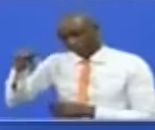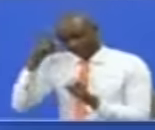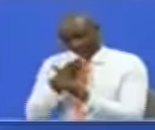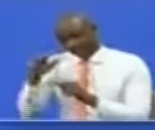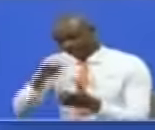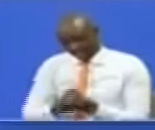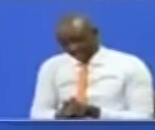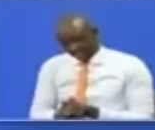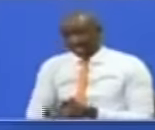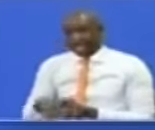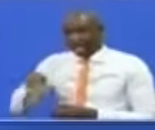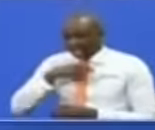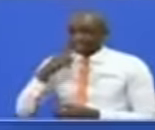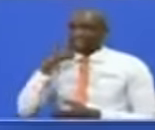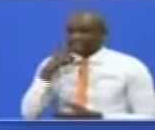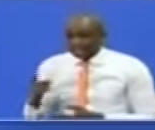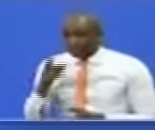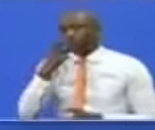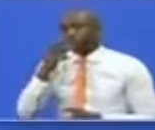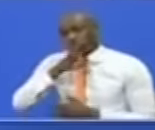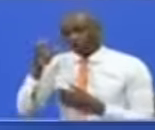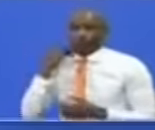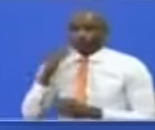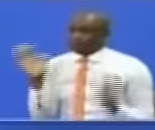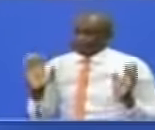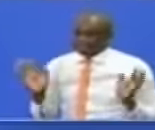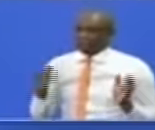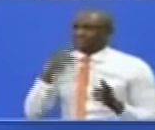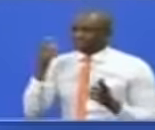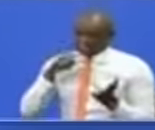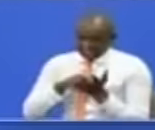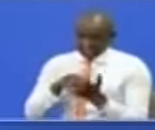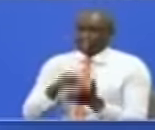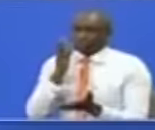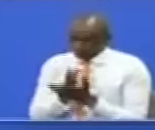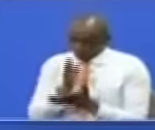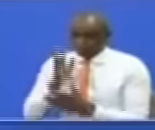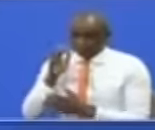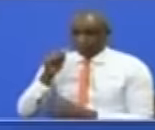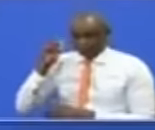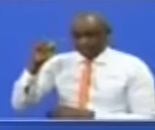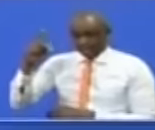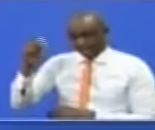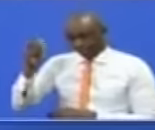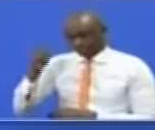zote hatujawahi kusema kwamba Pokot wote ni wakora. Na nataka nisisitize kama mtu kutoka Marakwet.